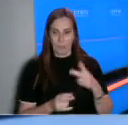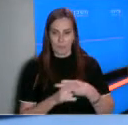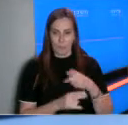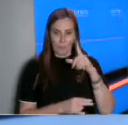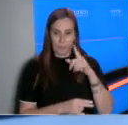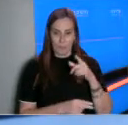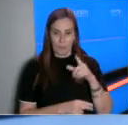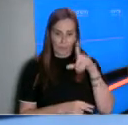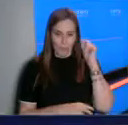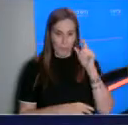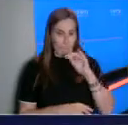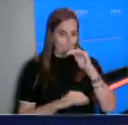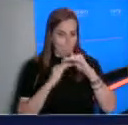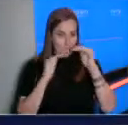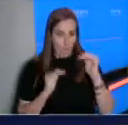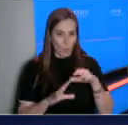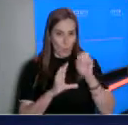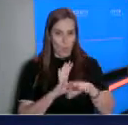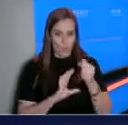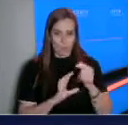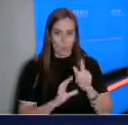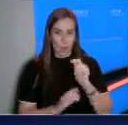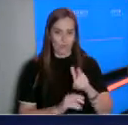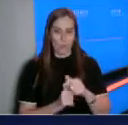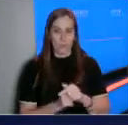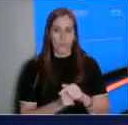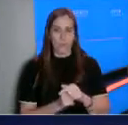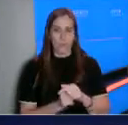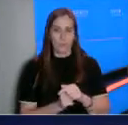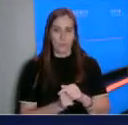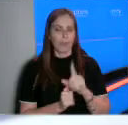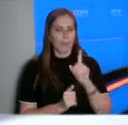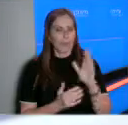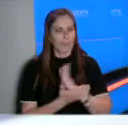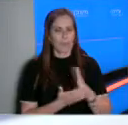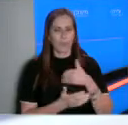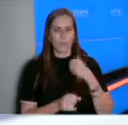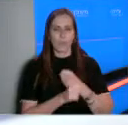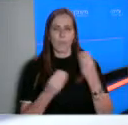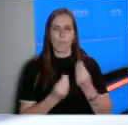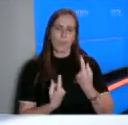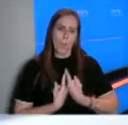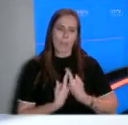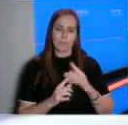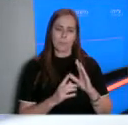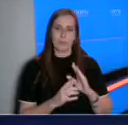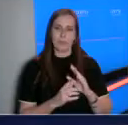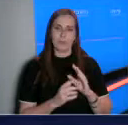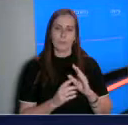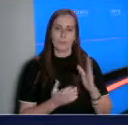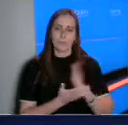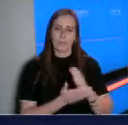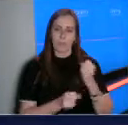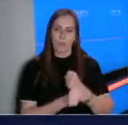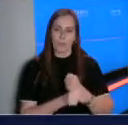כלל בתל אביב פחות תורמים כסף ולא משלמים. ואז החלטתי שאני עושה משהו מעצמי החוצה,